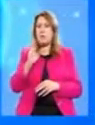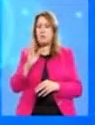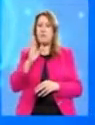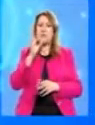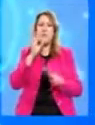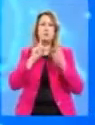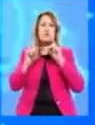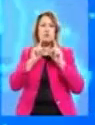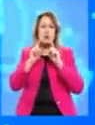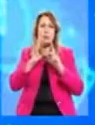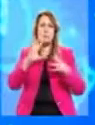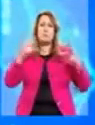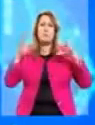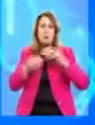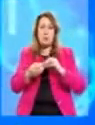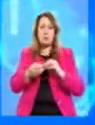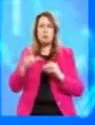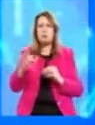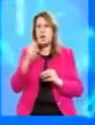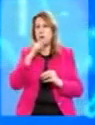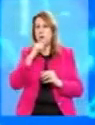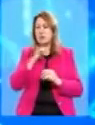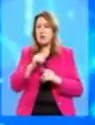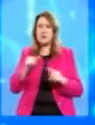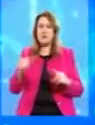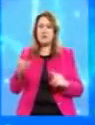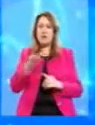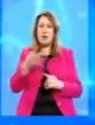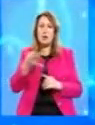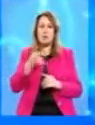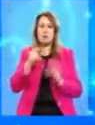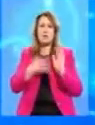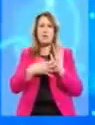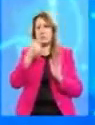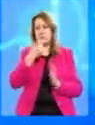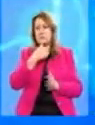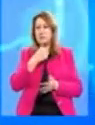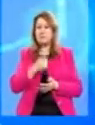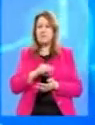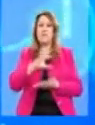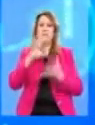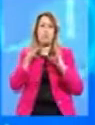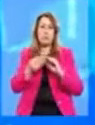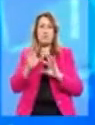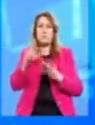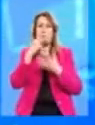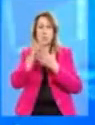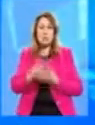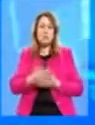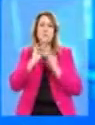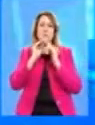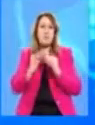рамках совещания, на котором подвели итоги социально-экономического развития региона за 9 месяцев. В целом, все показатели